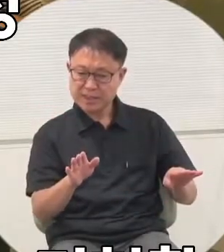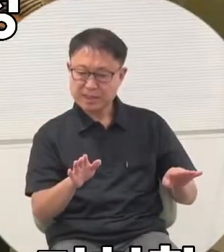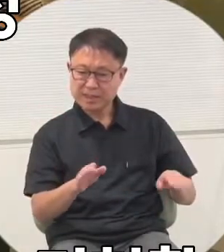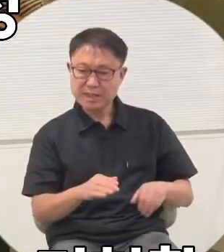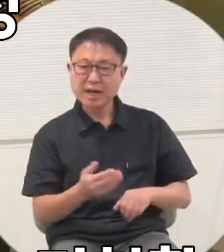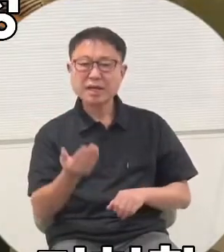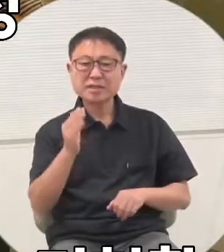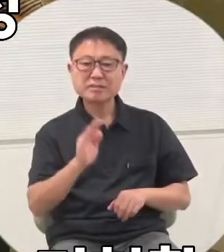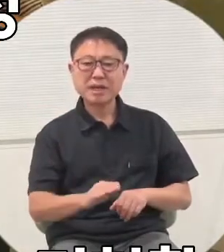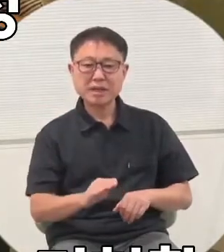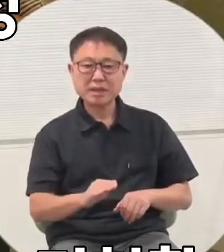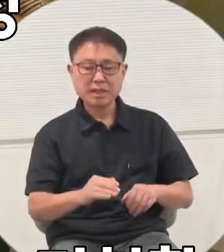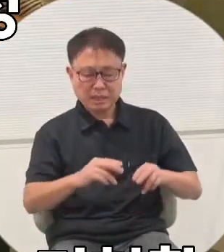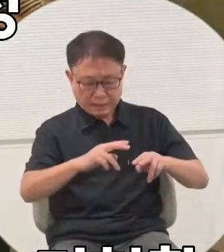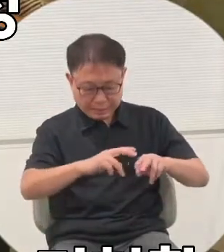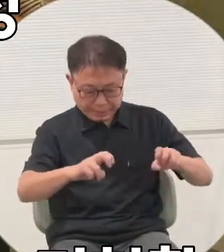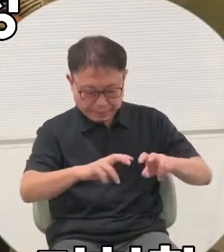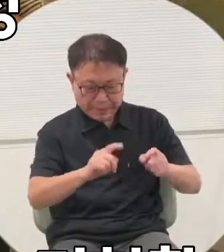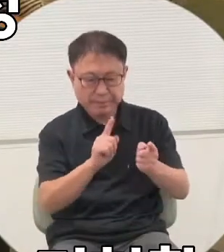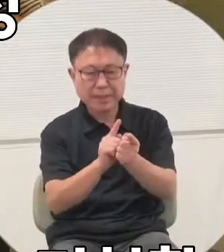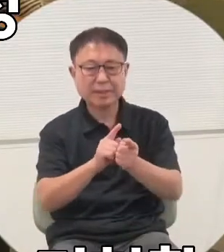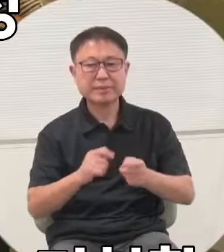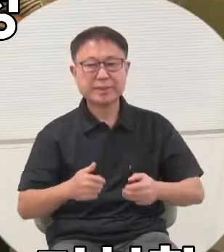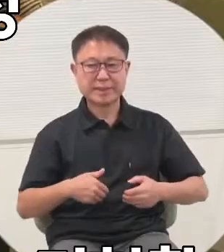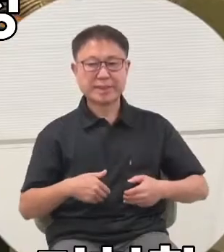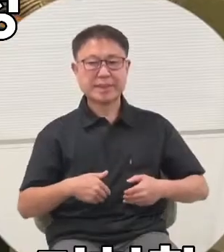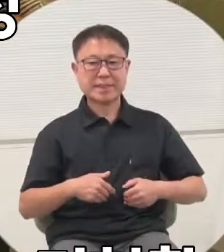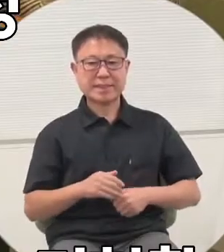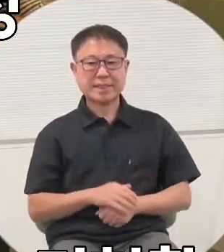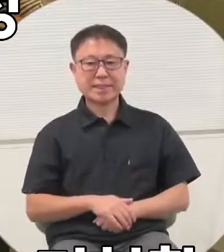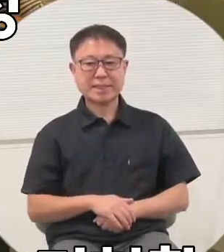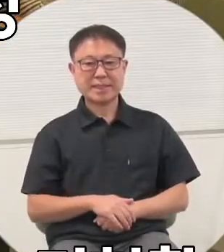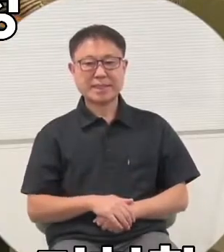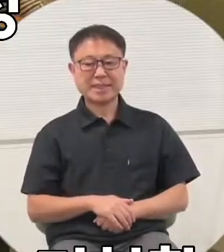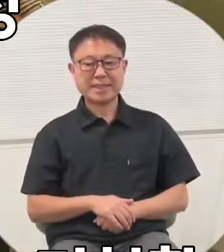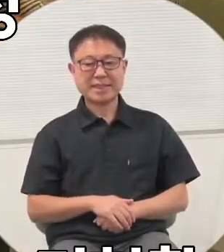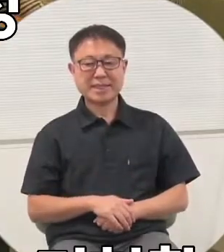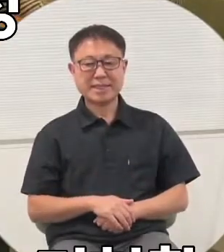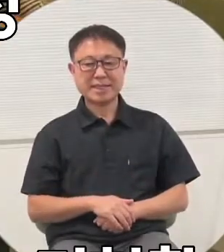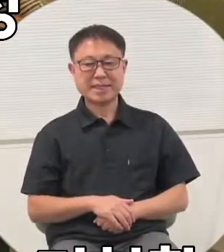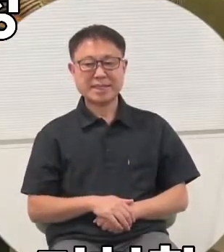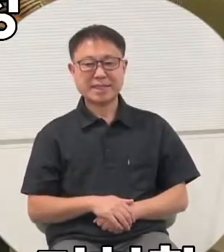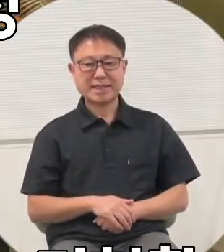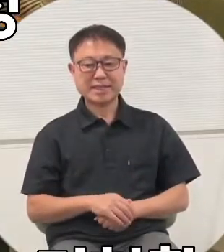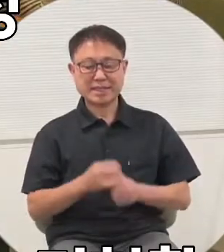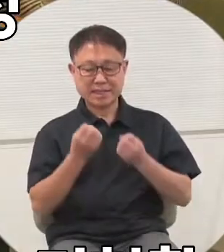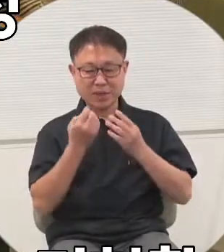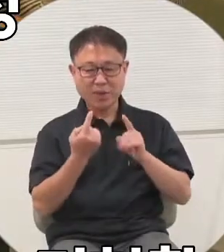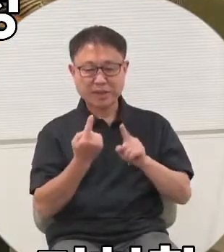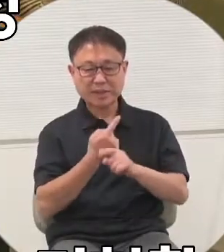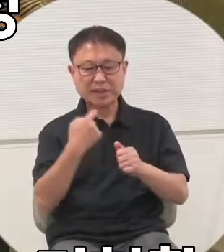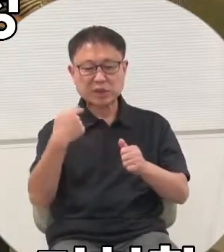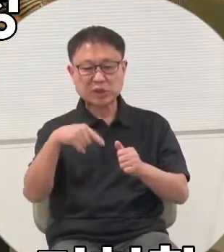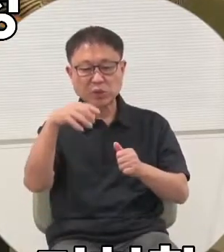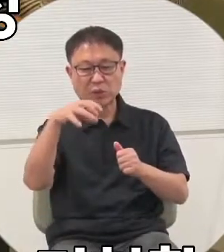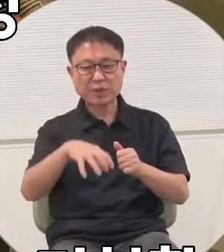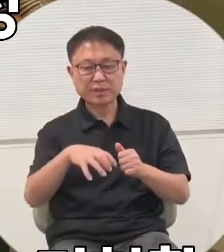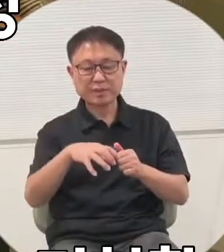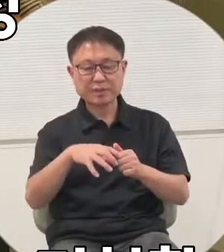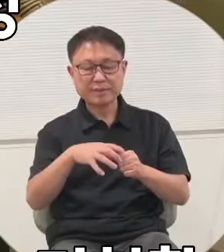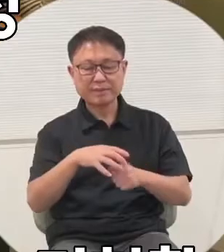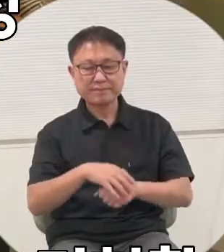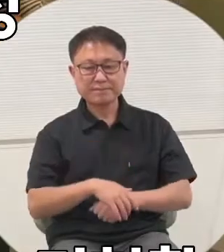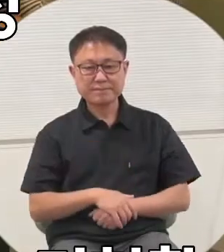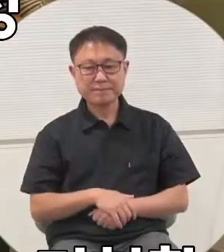그럴수록 더 쪼개고 쪼개서 우리는 만나야 된다 대면을. 그래서 혁신교육지구에서도 사실은 방과후 마을학교를 좀 운영을